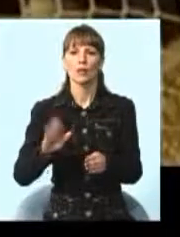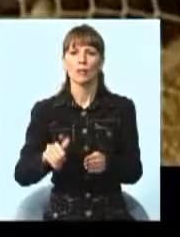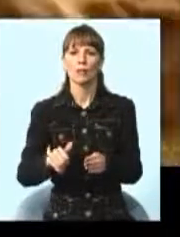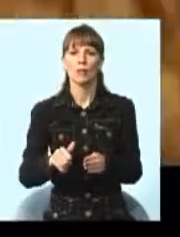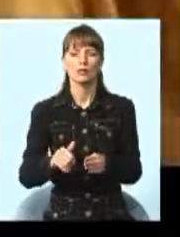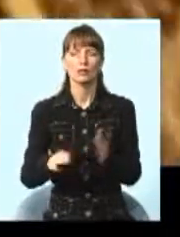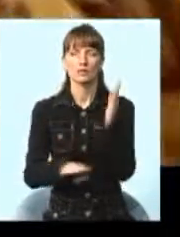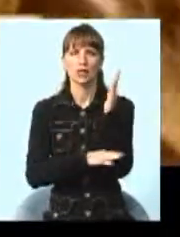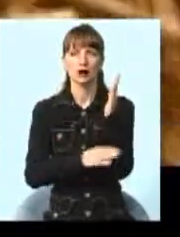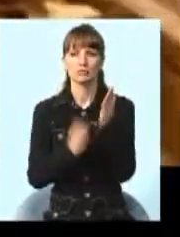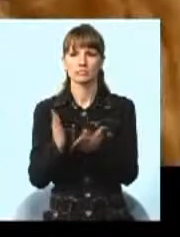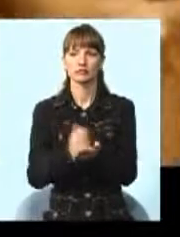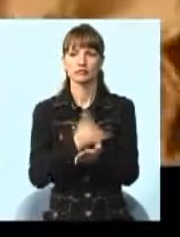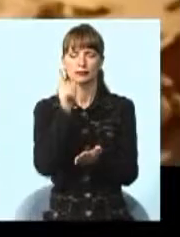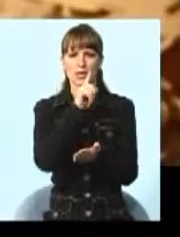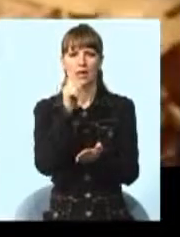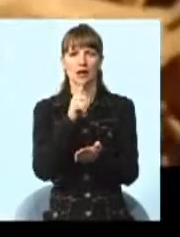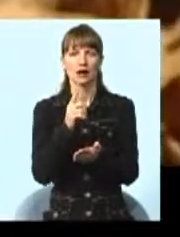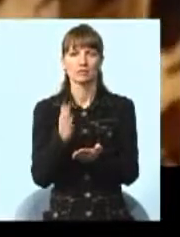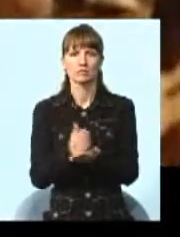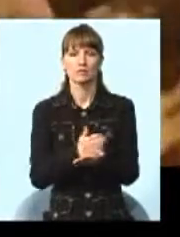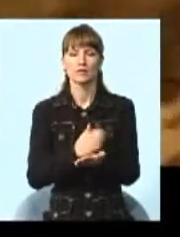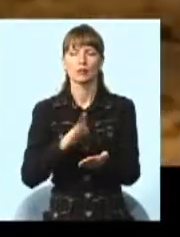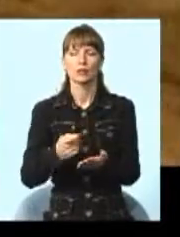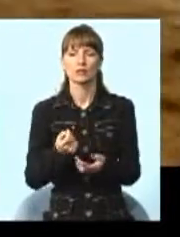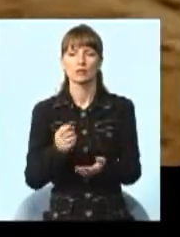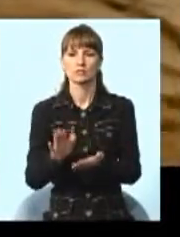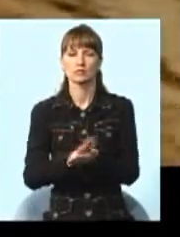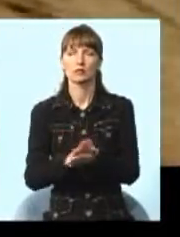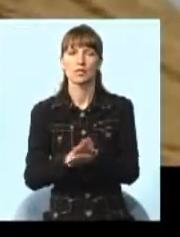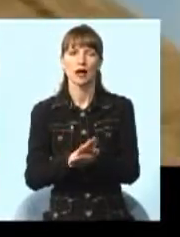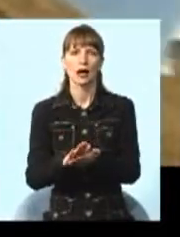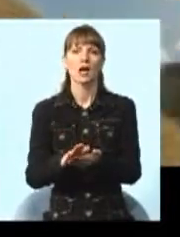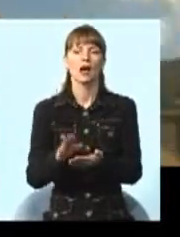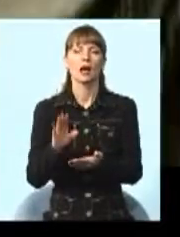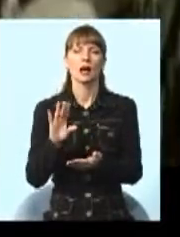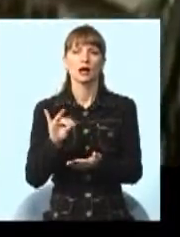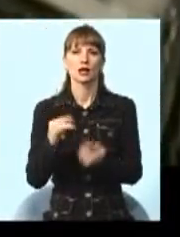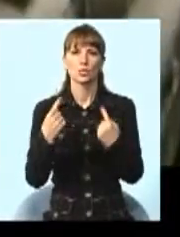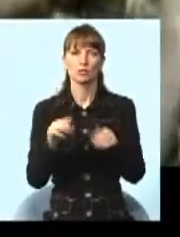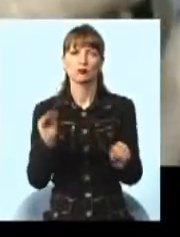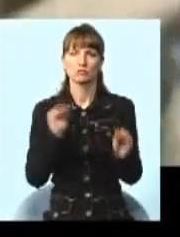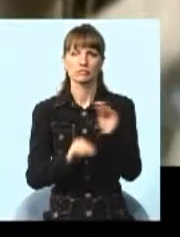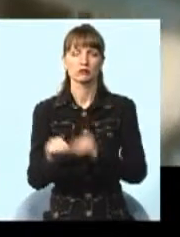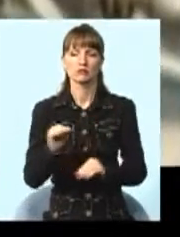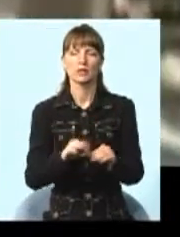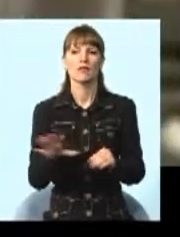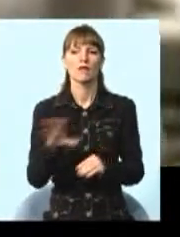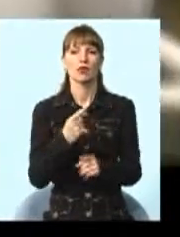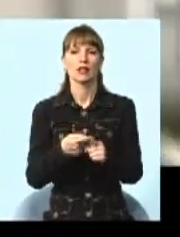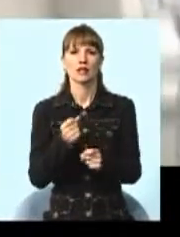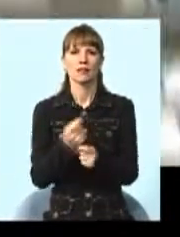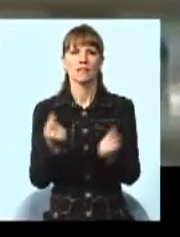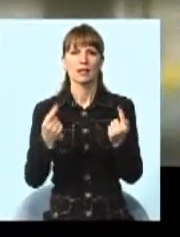деревину подрібнюють на маленькі друзки. Потім суміш ретельно промивають та обробляють хімічними речовинами. Все це відбувається у